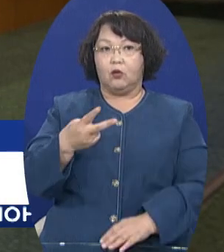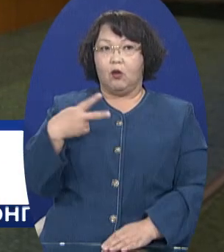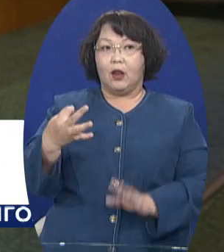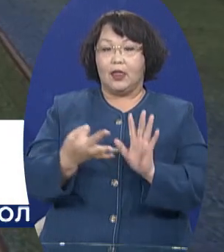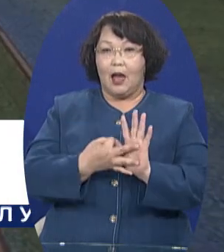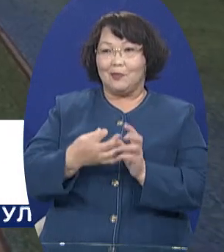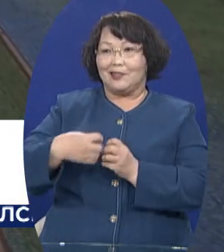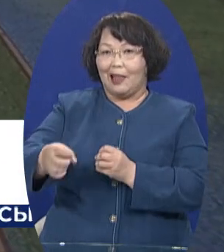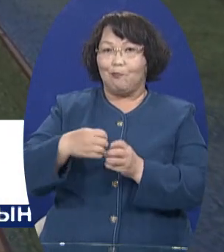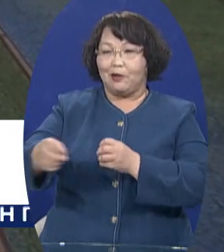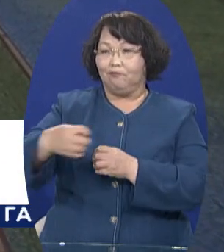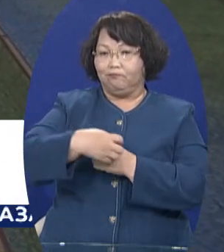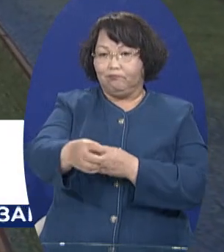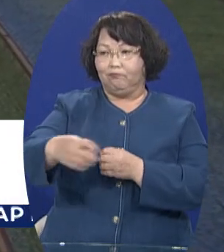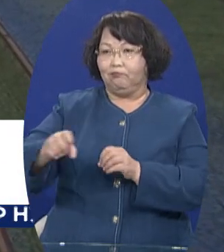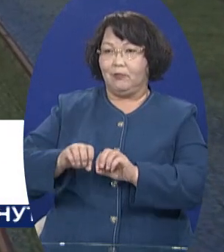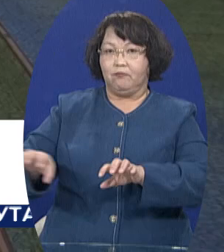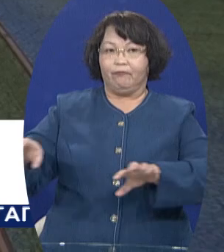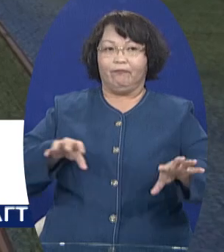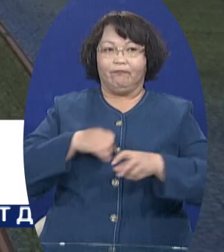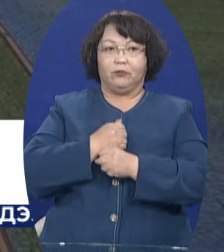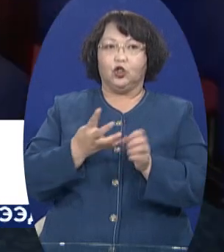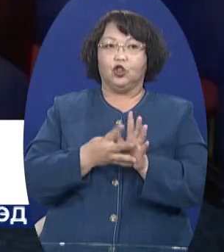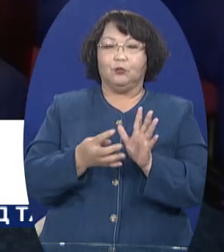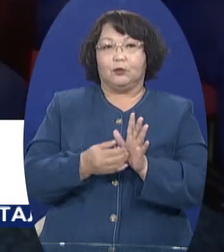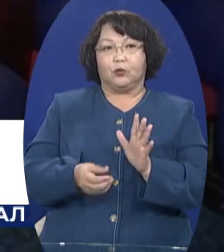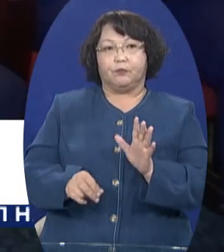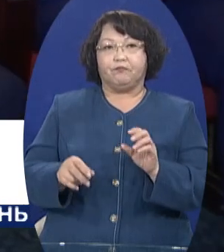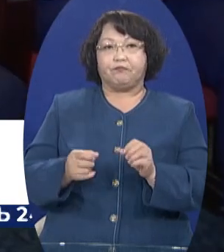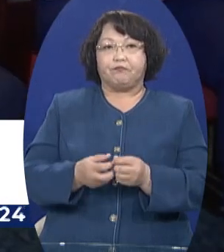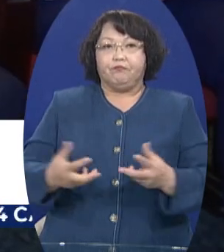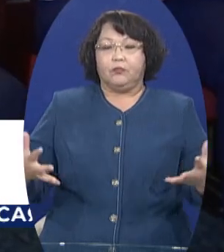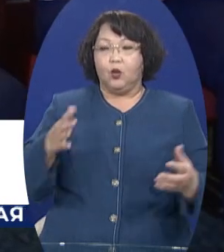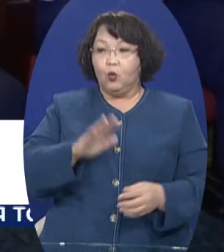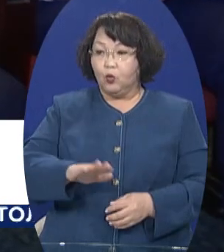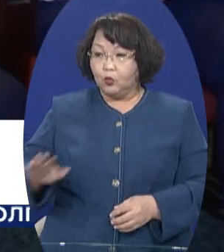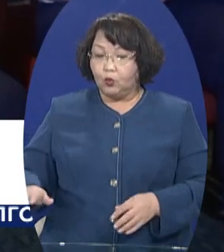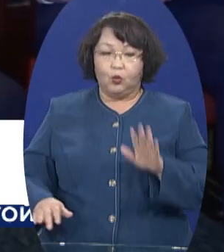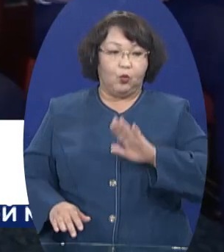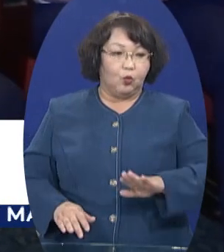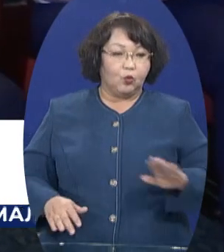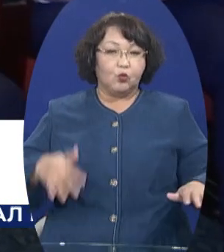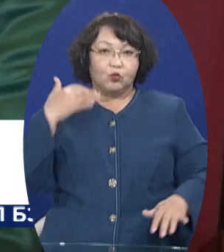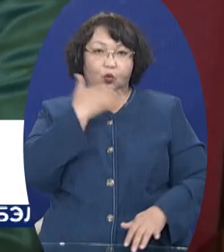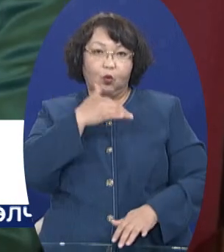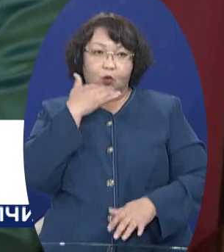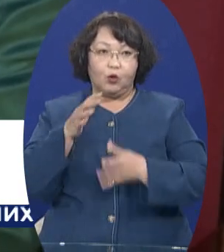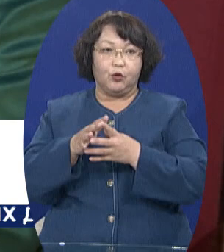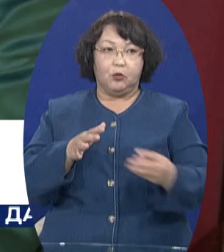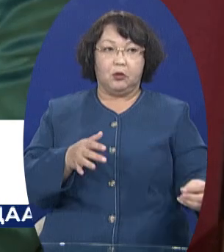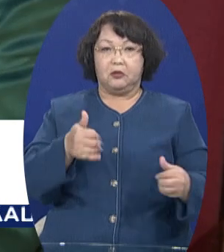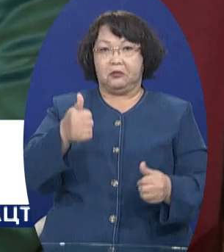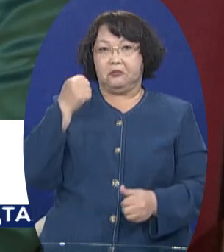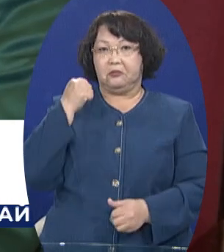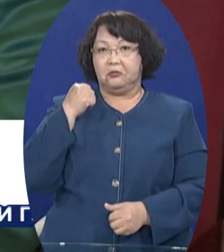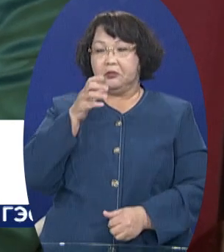зөвлөлөө нээж 9,000 гишүүнтэй болтлоо өргөжсөн. Хүүхэд хүүхэдтэй хамгийн сайн зөвлөн чиглүүлэгч бас нөлөөлөгч байж чаддаг. Энэ